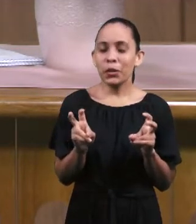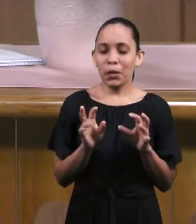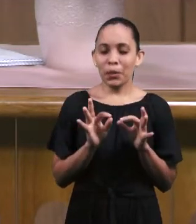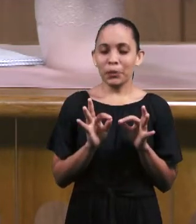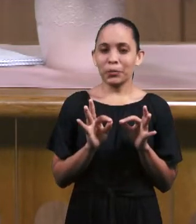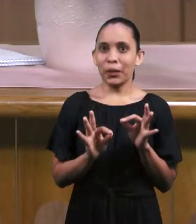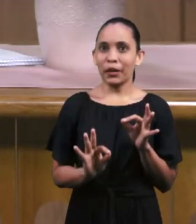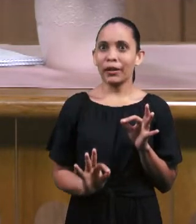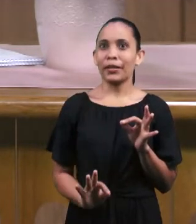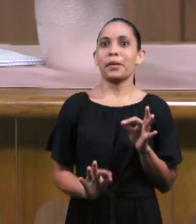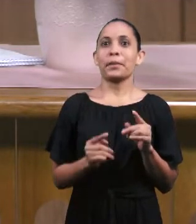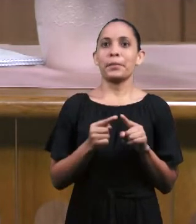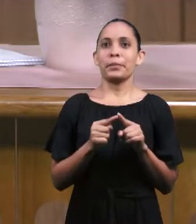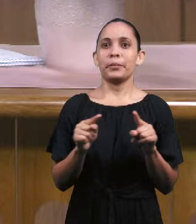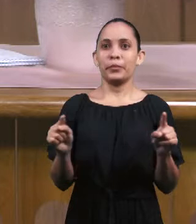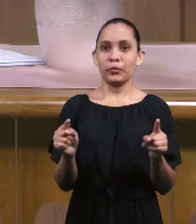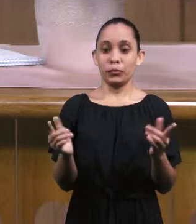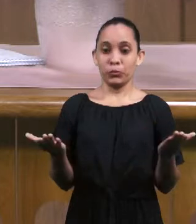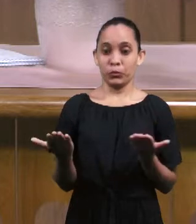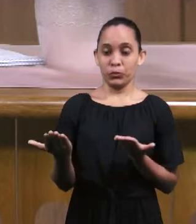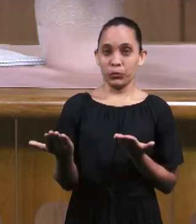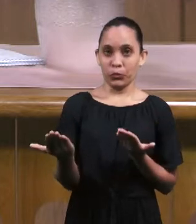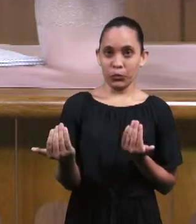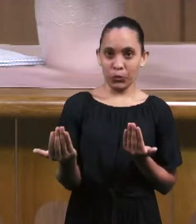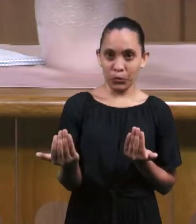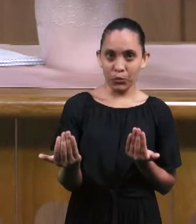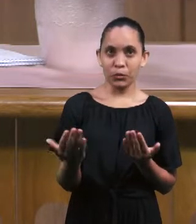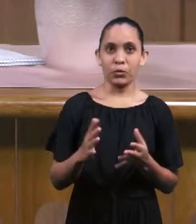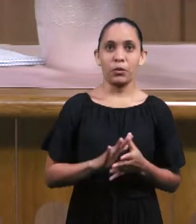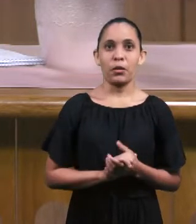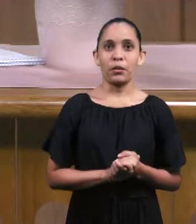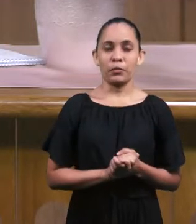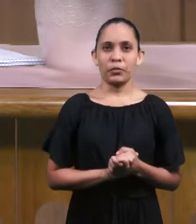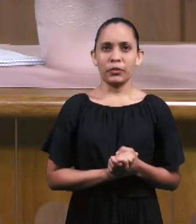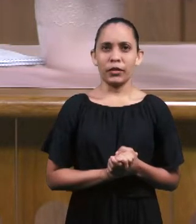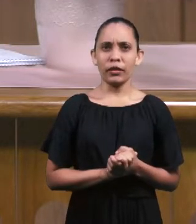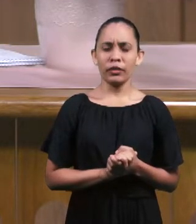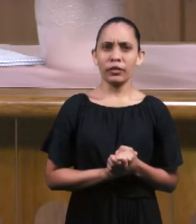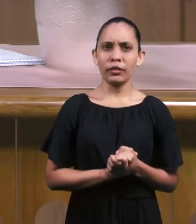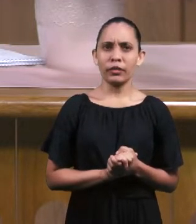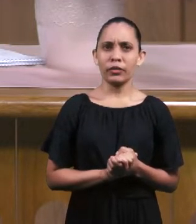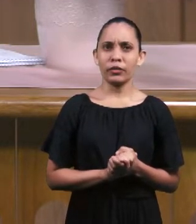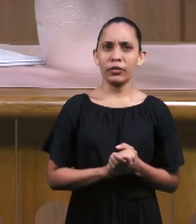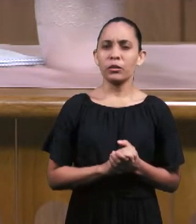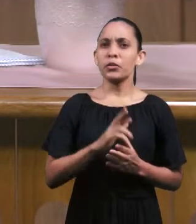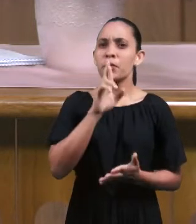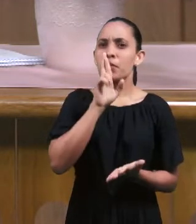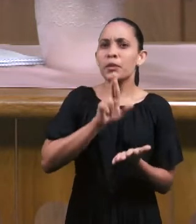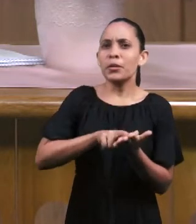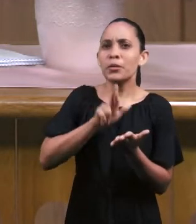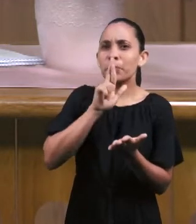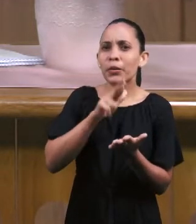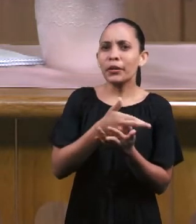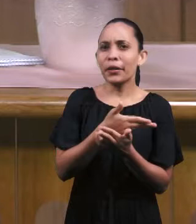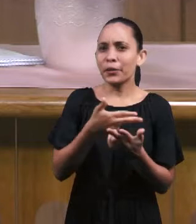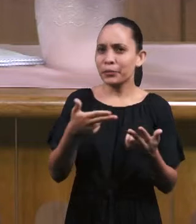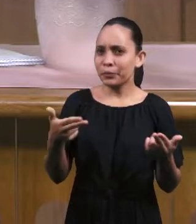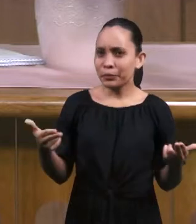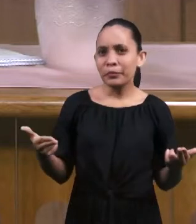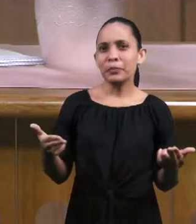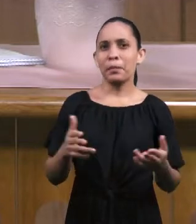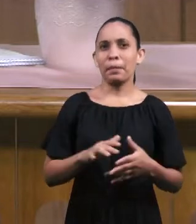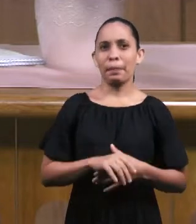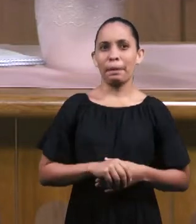jeunes, ils se sont appliqués à la réponse. Ils ont beaucoup de réponses. La question